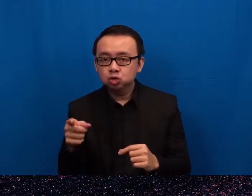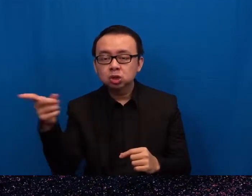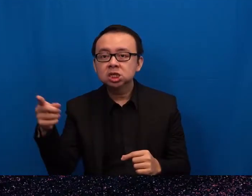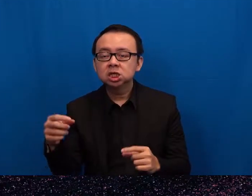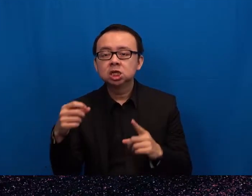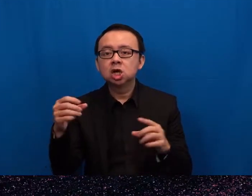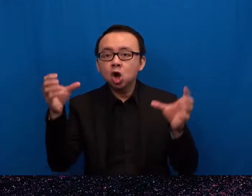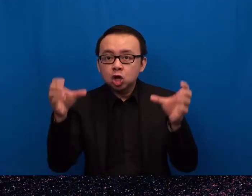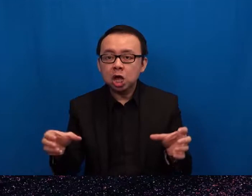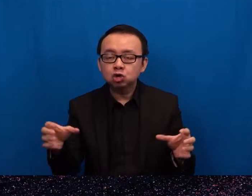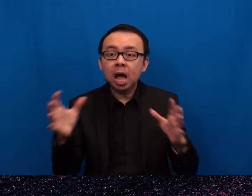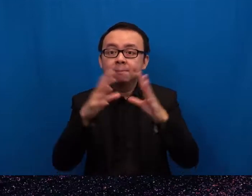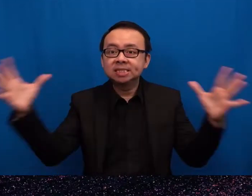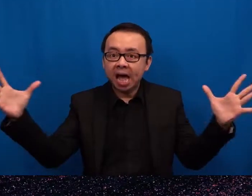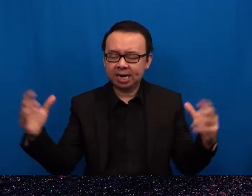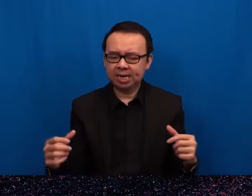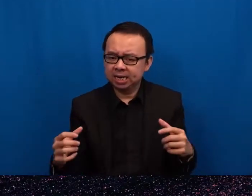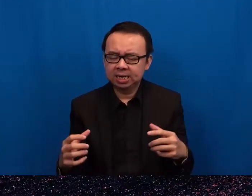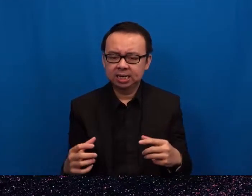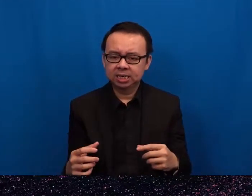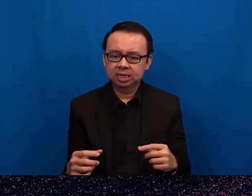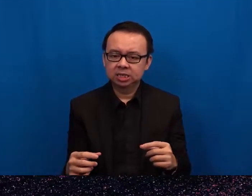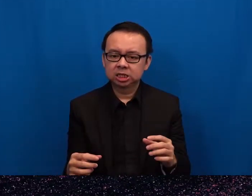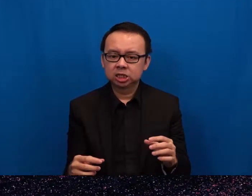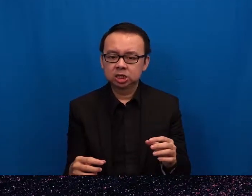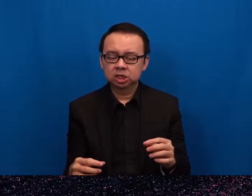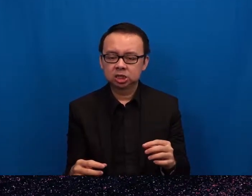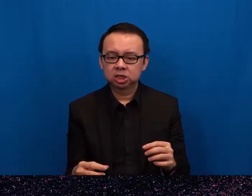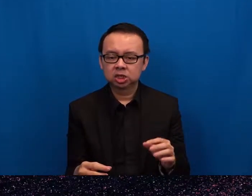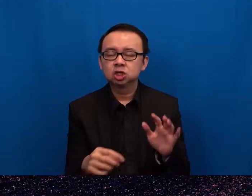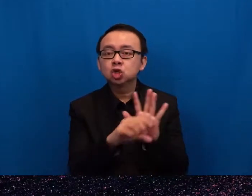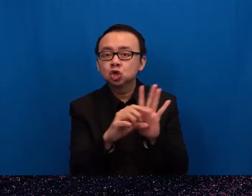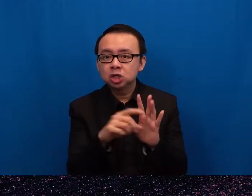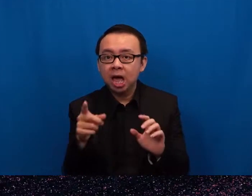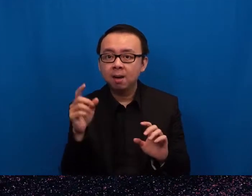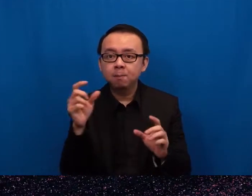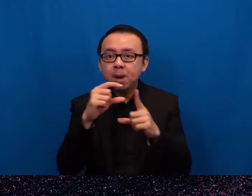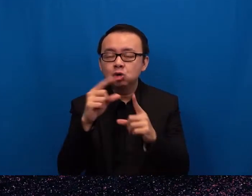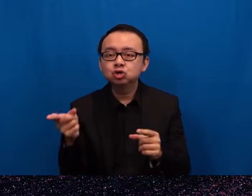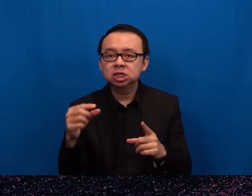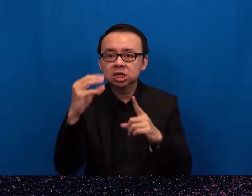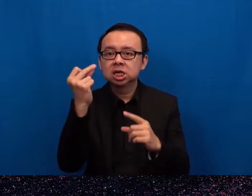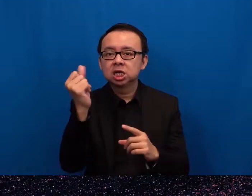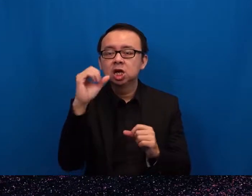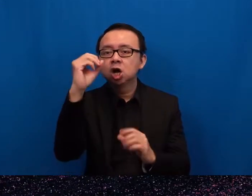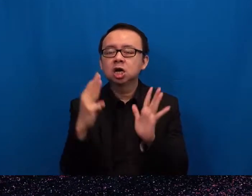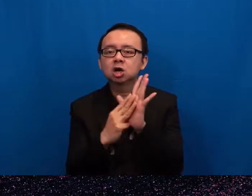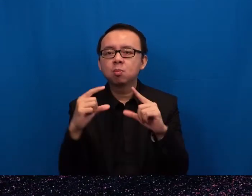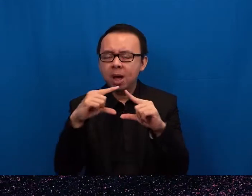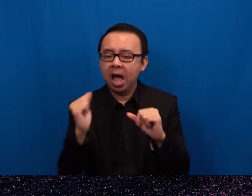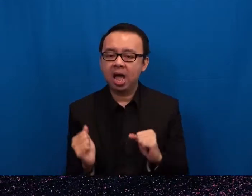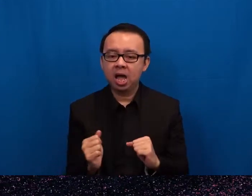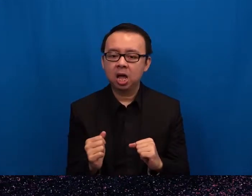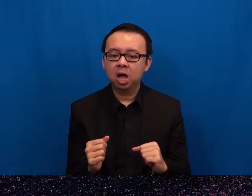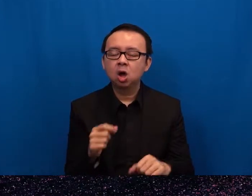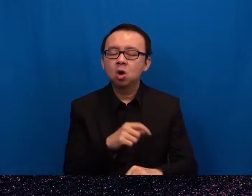tempat-tempat itu berpengaruh, dari situ kan broadcast kemana-mana. Contohnya, Paulus sangat rindu ke Roma. Ya, setelah